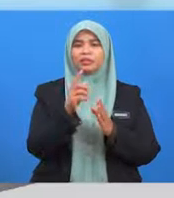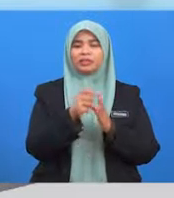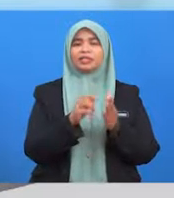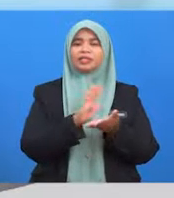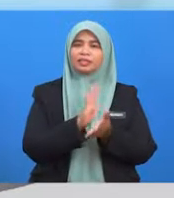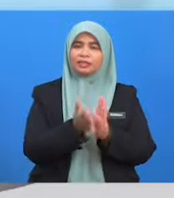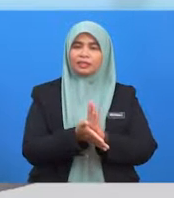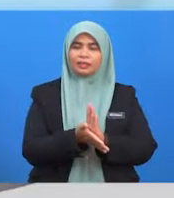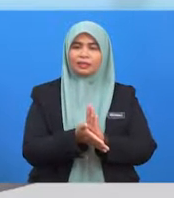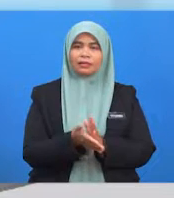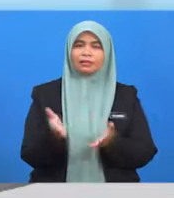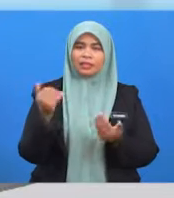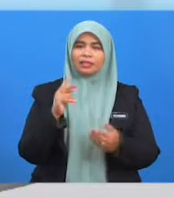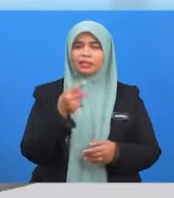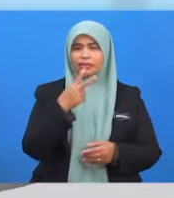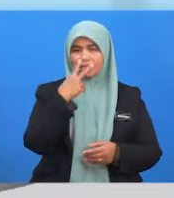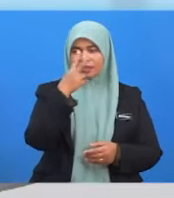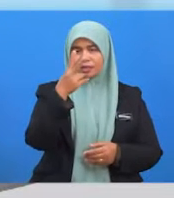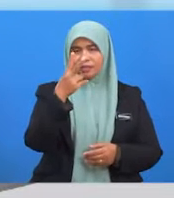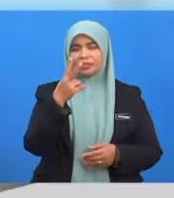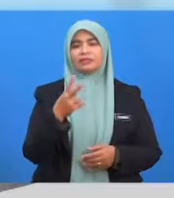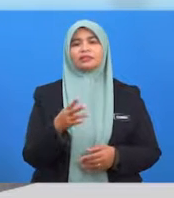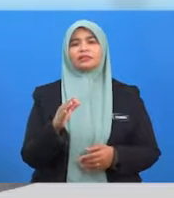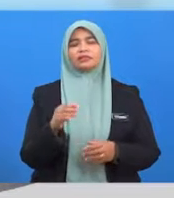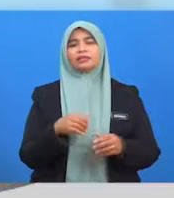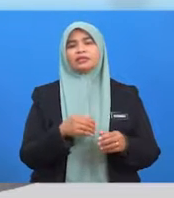Mari kita lihat fenomena yang lain pula.